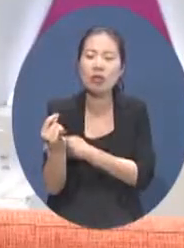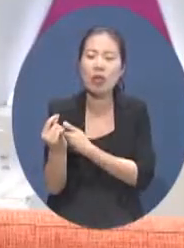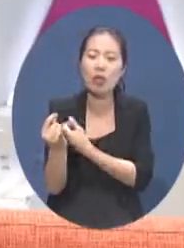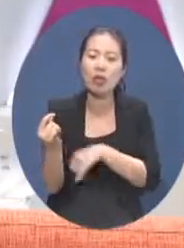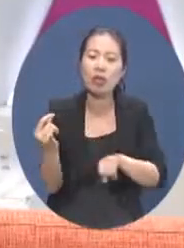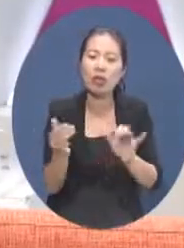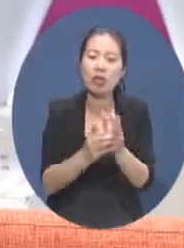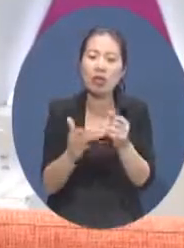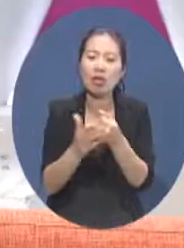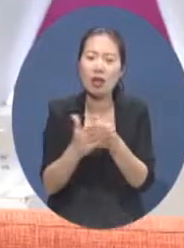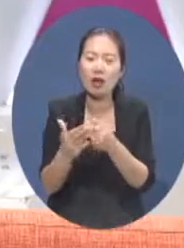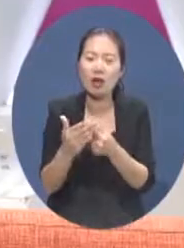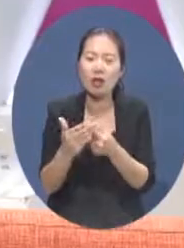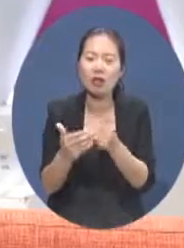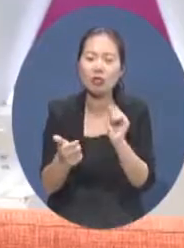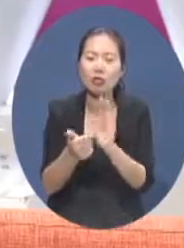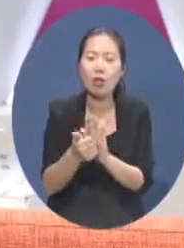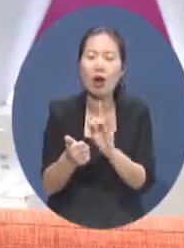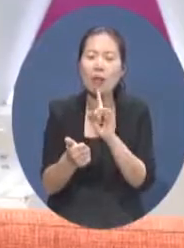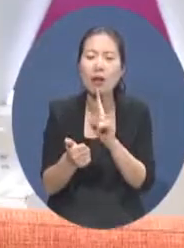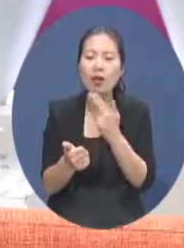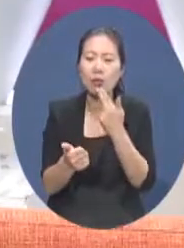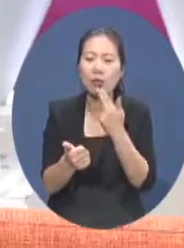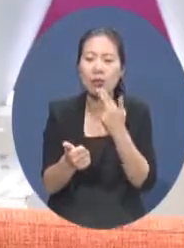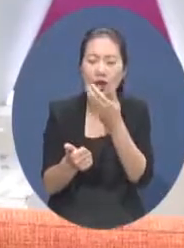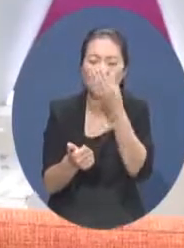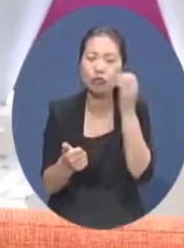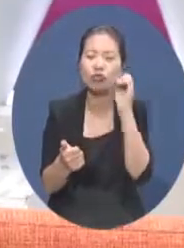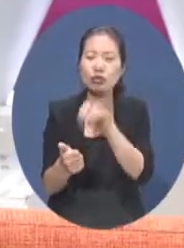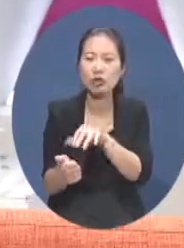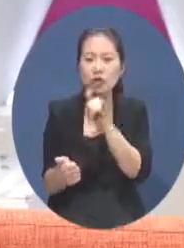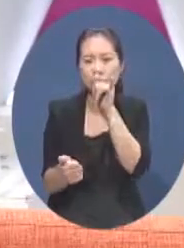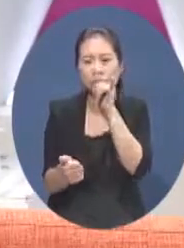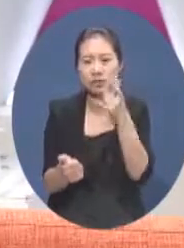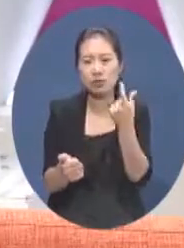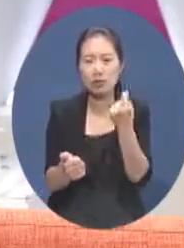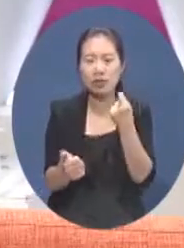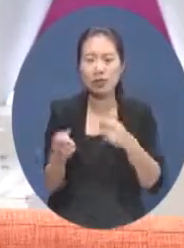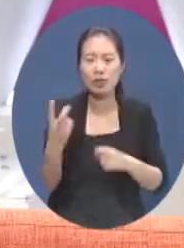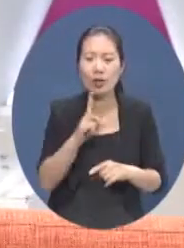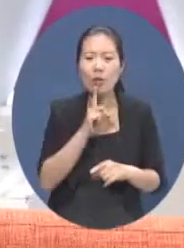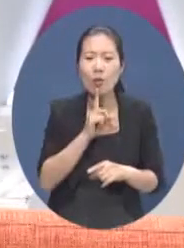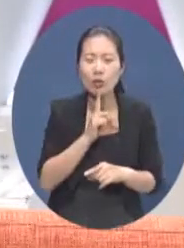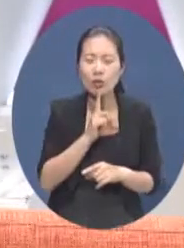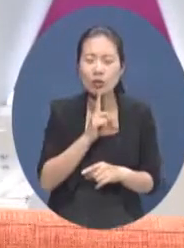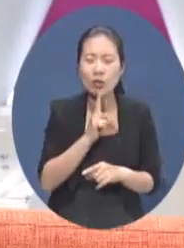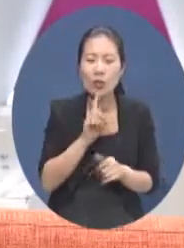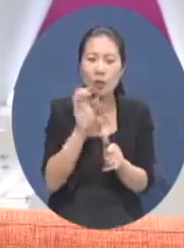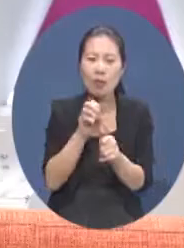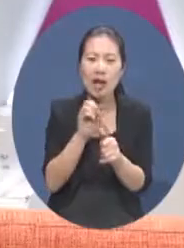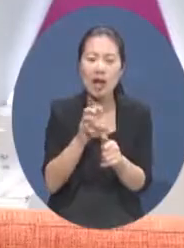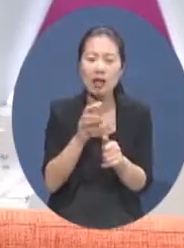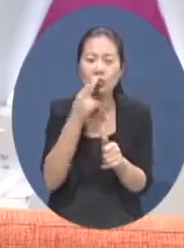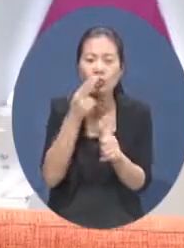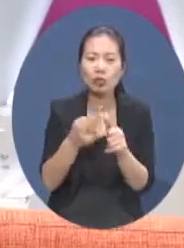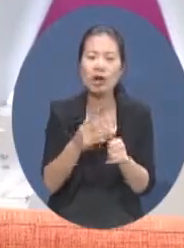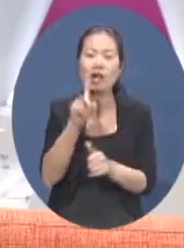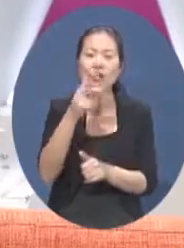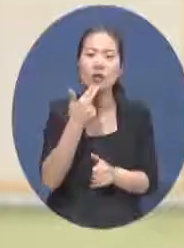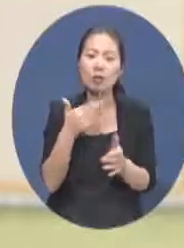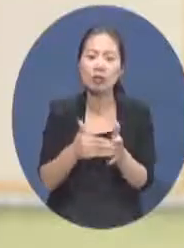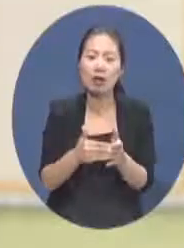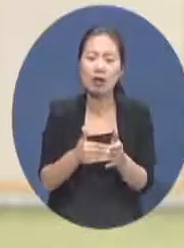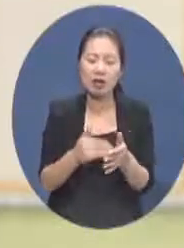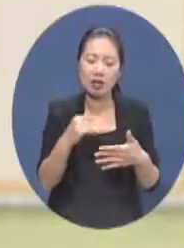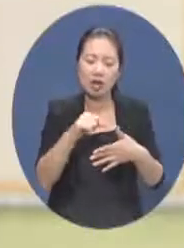느껴서 별로 도움을 청하지 않게 되고 심지어 무시하게 돼요. 또 언어적 자극이 별로 없어요. 그러니까 아이가 어떤